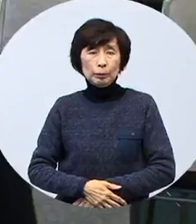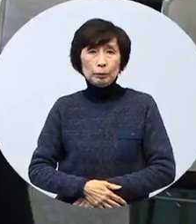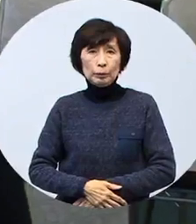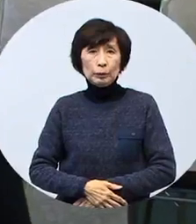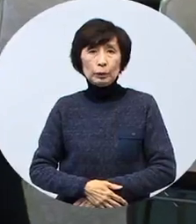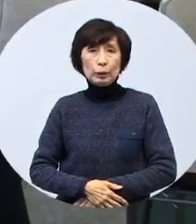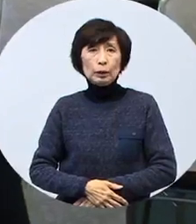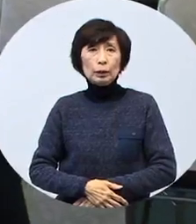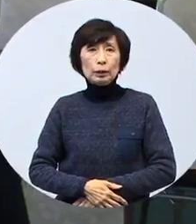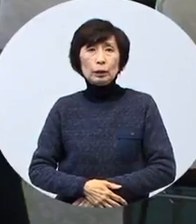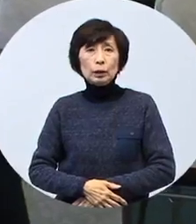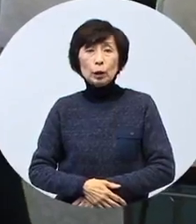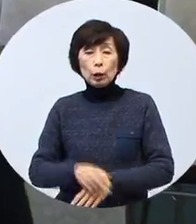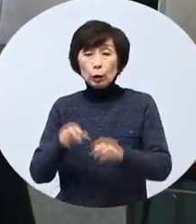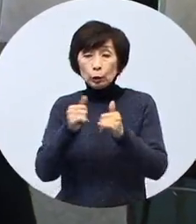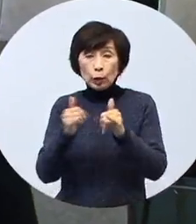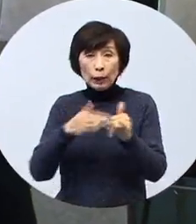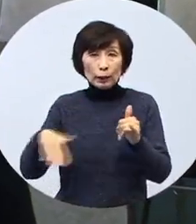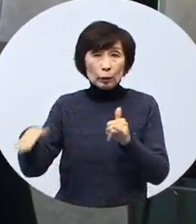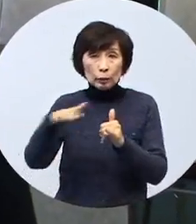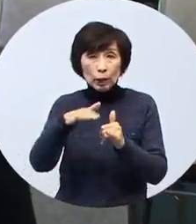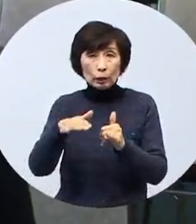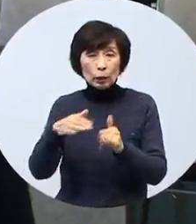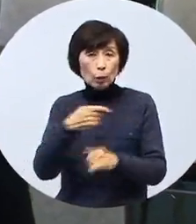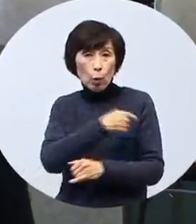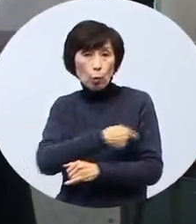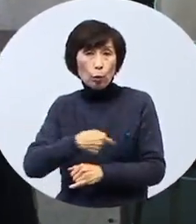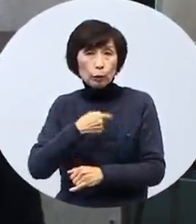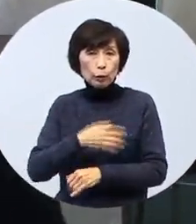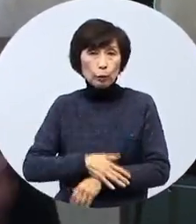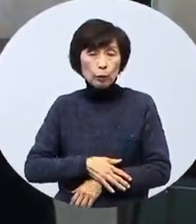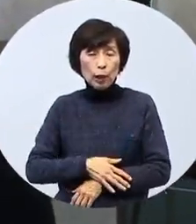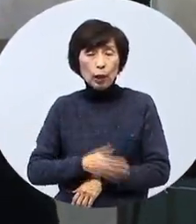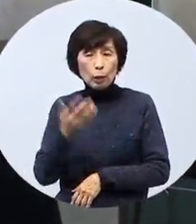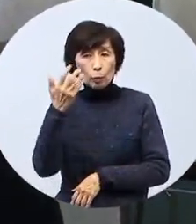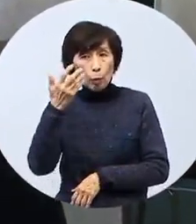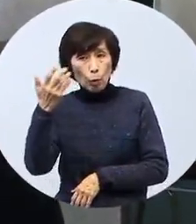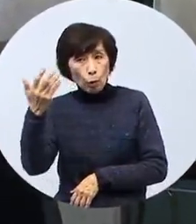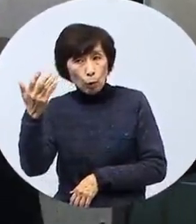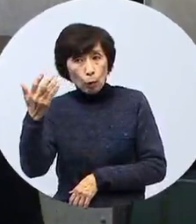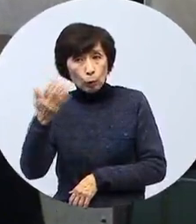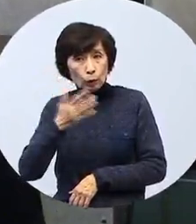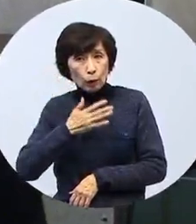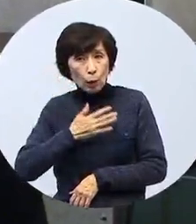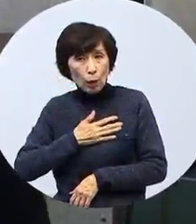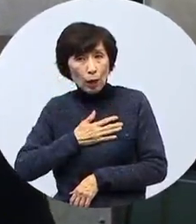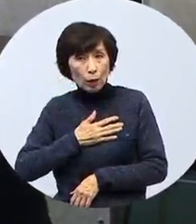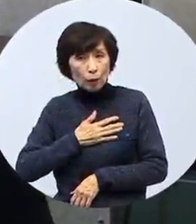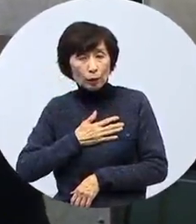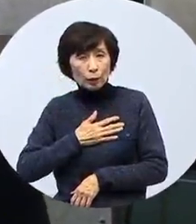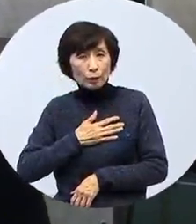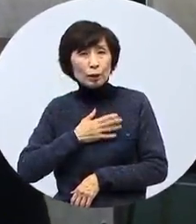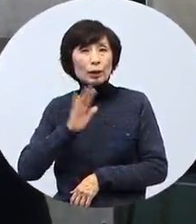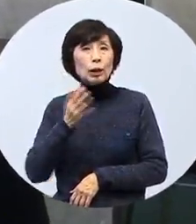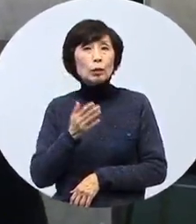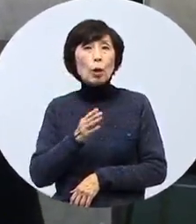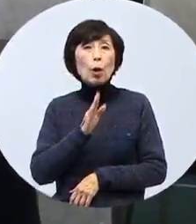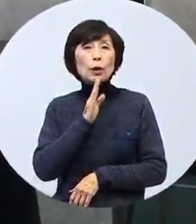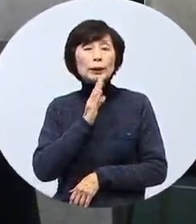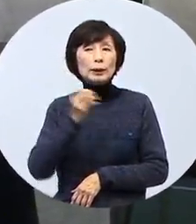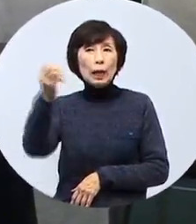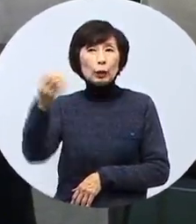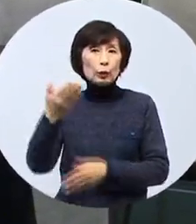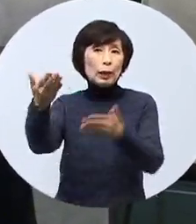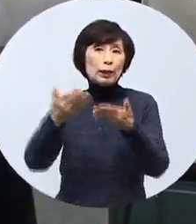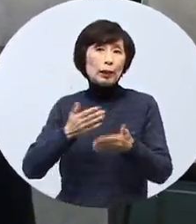実際ね、やっぱり障害者の方たちの思いっていうのはなんとなく憶測でしてるけども、しっかりこう言っていただくことでやっぱり分